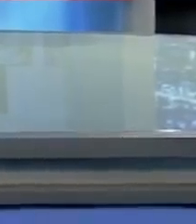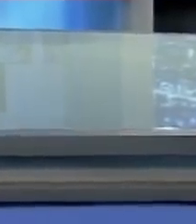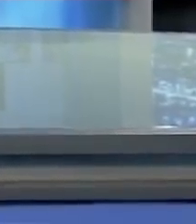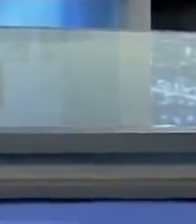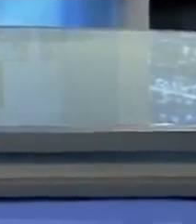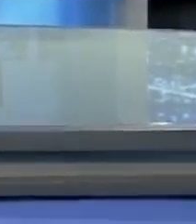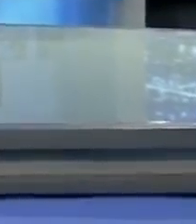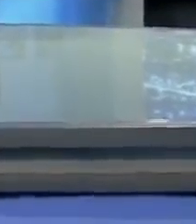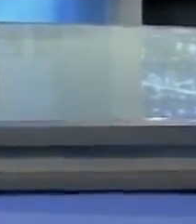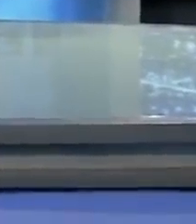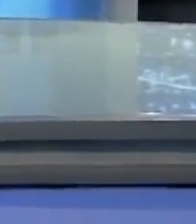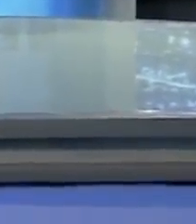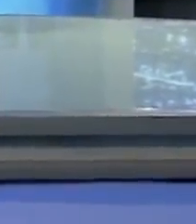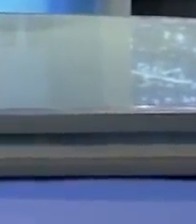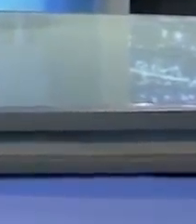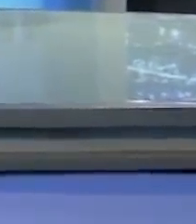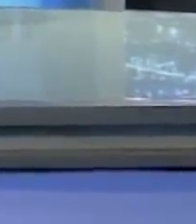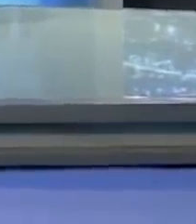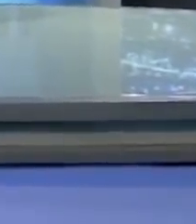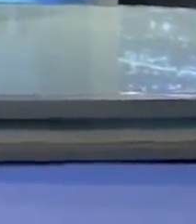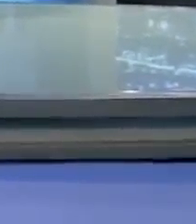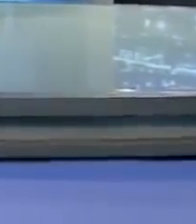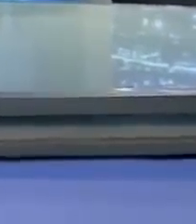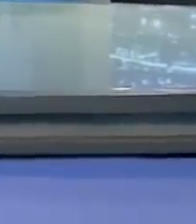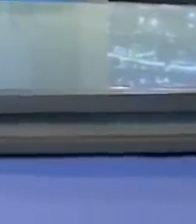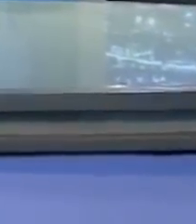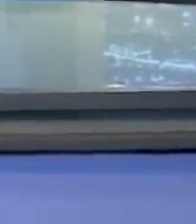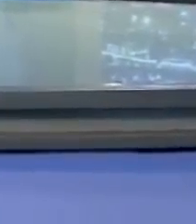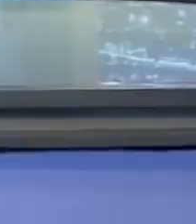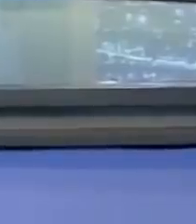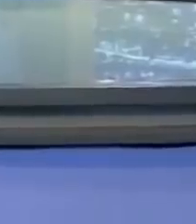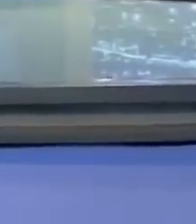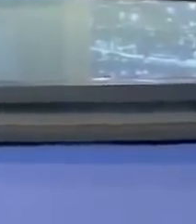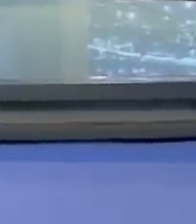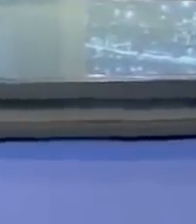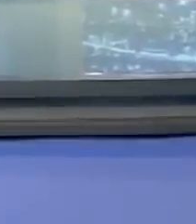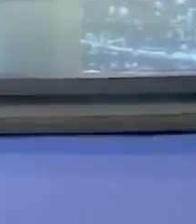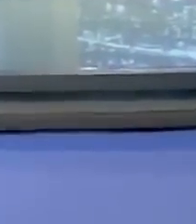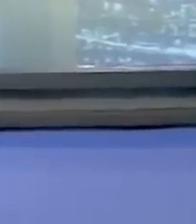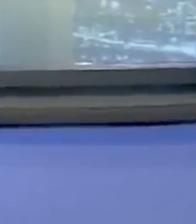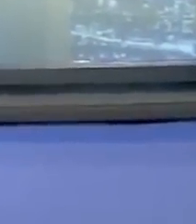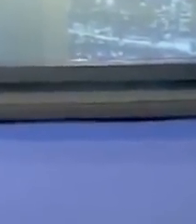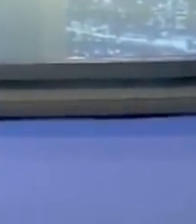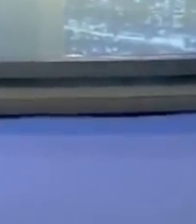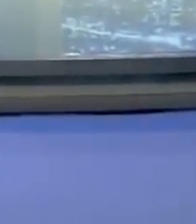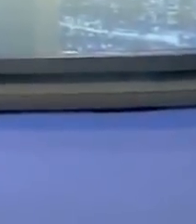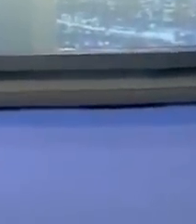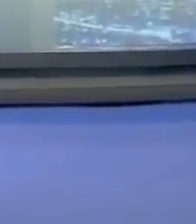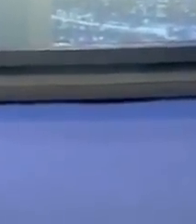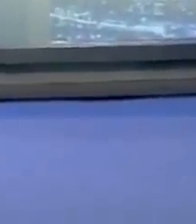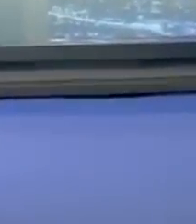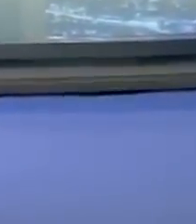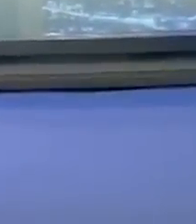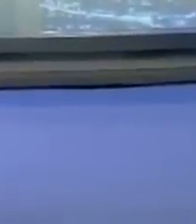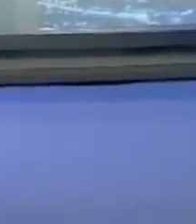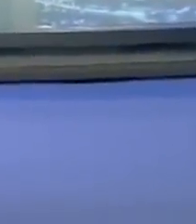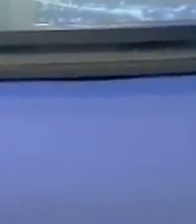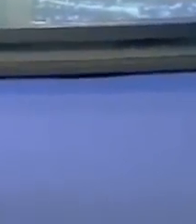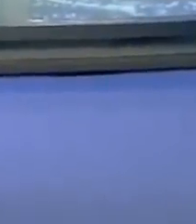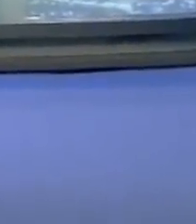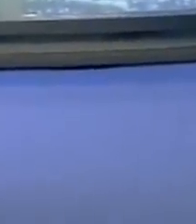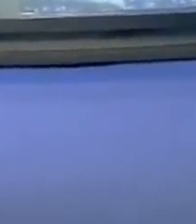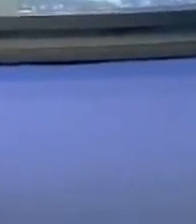соёлтой болгоомжтой оролцохыг анхааруулж байна. Нам нөхцөл байдлыг уялдуулан мэрэгжлийн байгууллагын аль багшдын шаардлагыг хүндэтгэж хүлээцтэй хандахыг уриалж